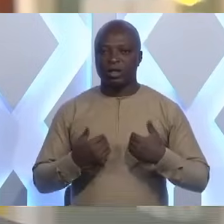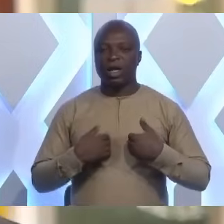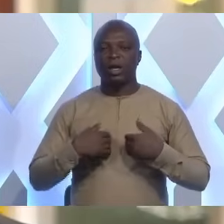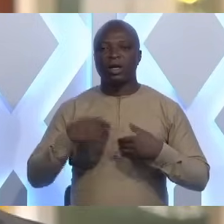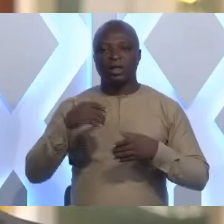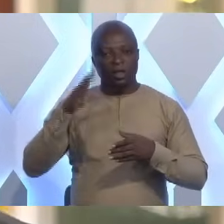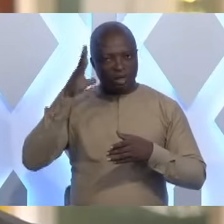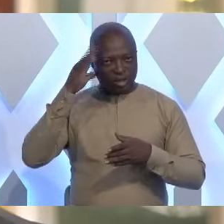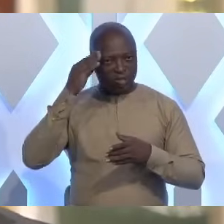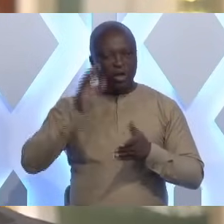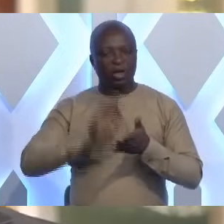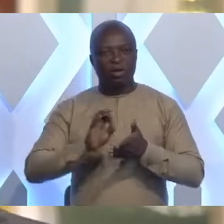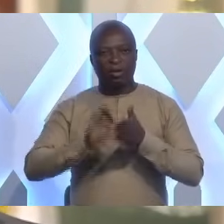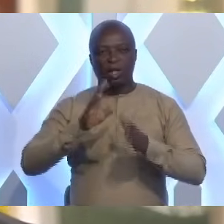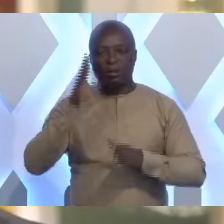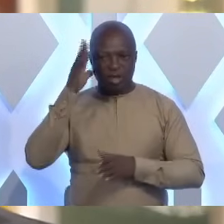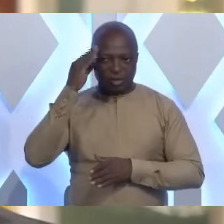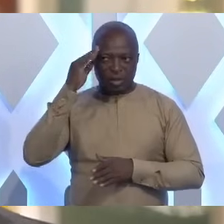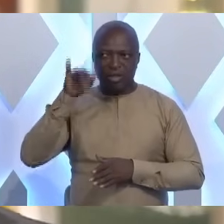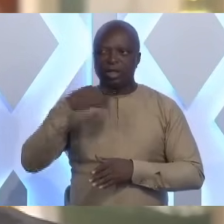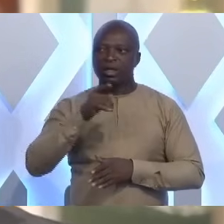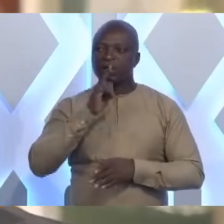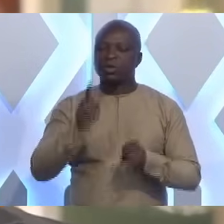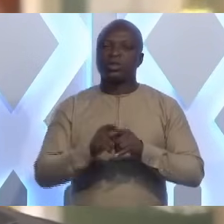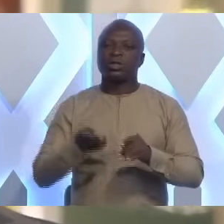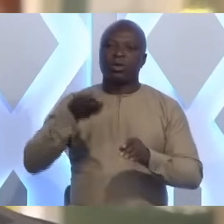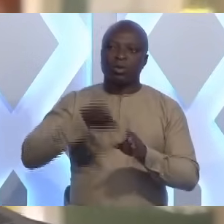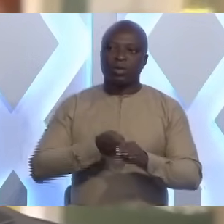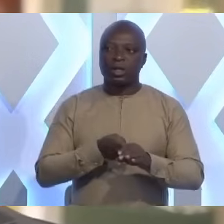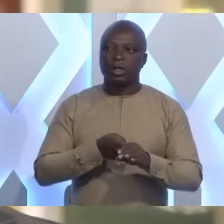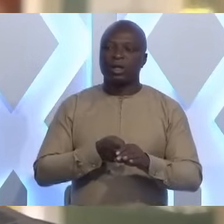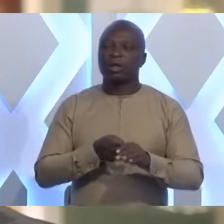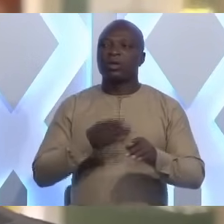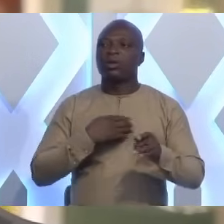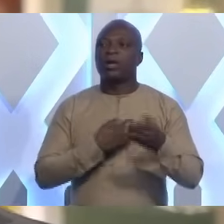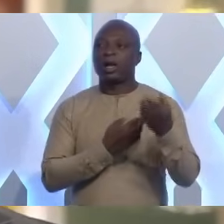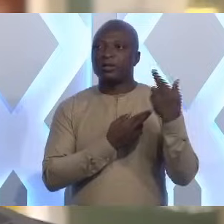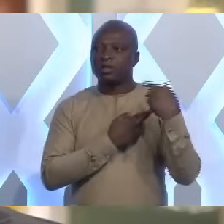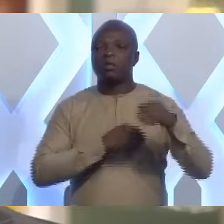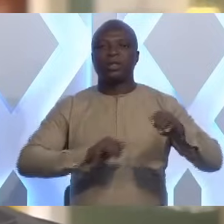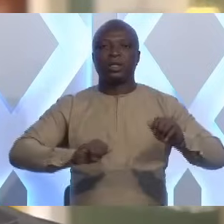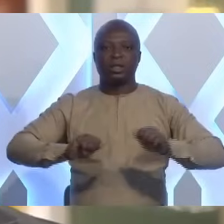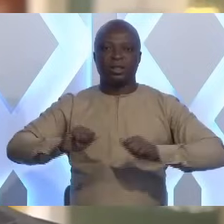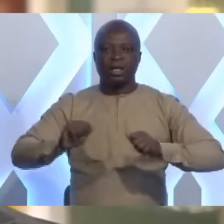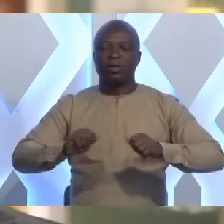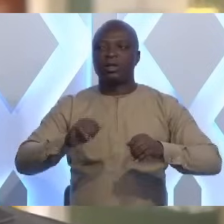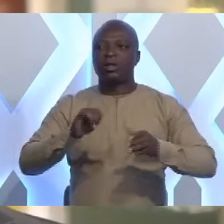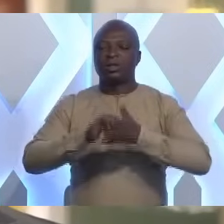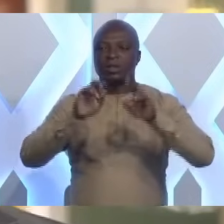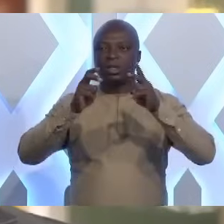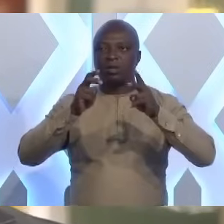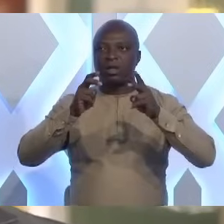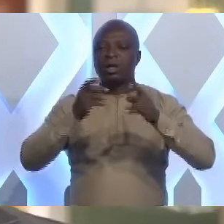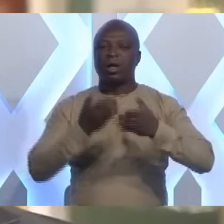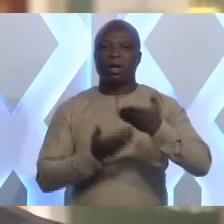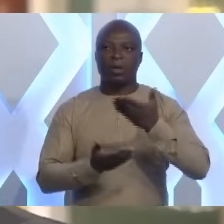comptables expérimentés qui sont recrutés et qui ont la responsabilité d'animer ces thèmes-là, de partager